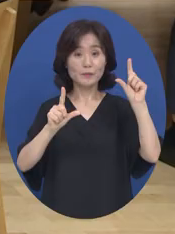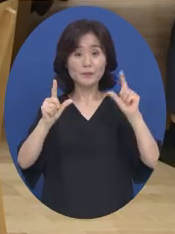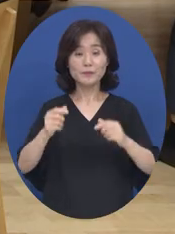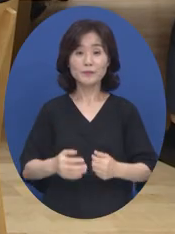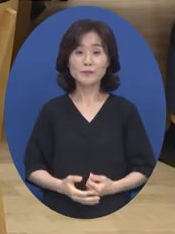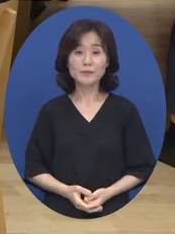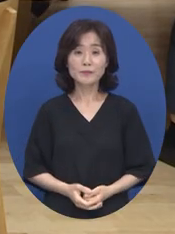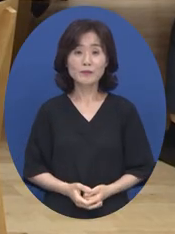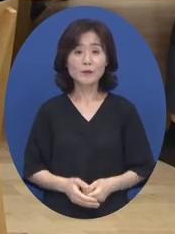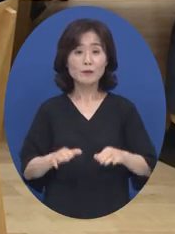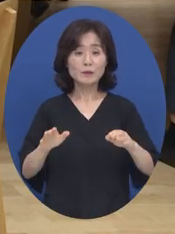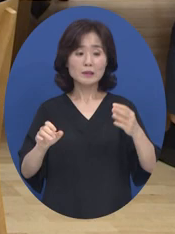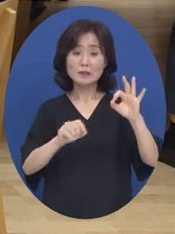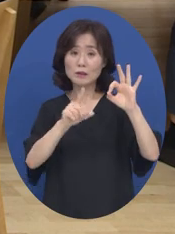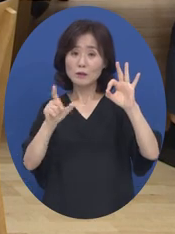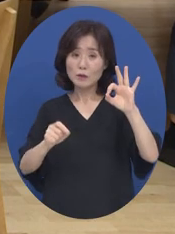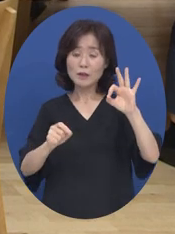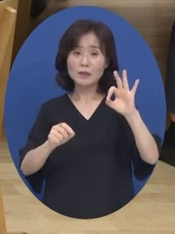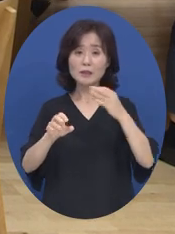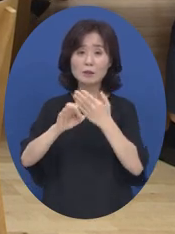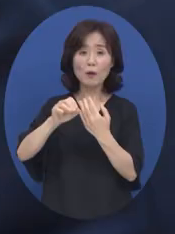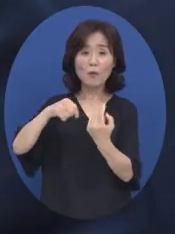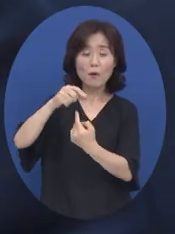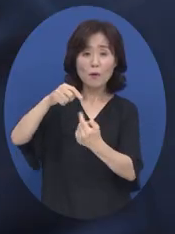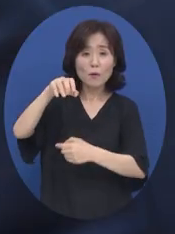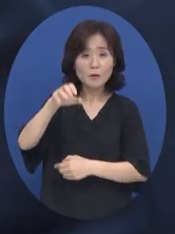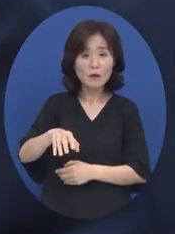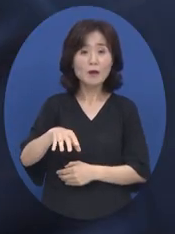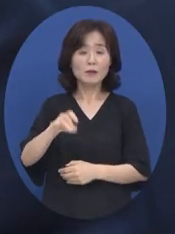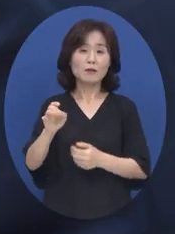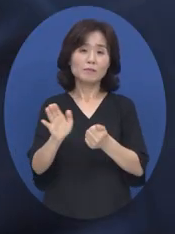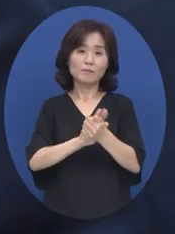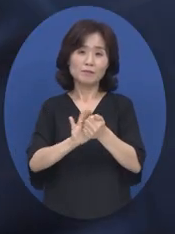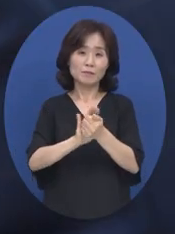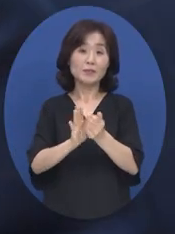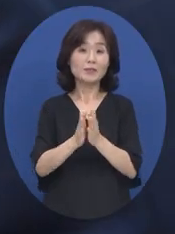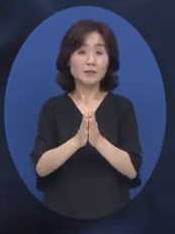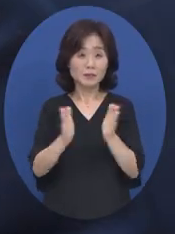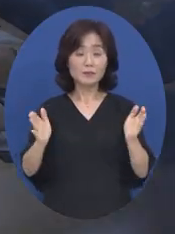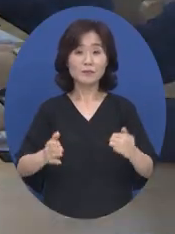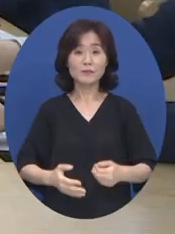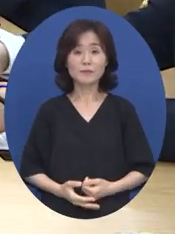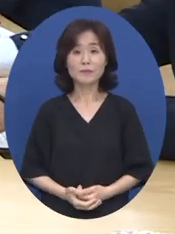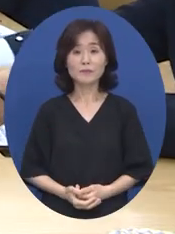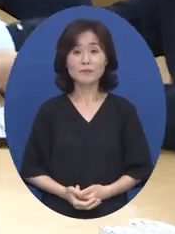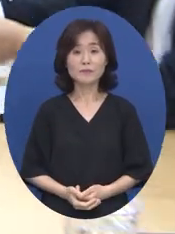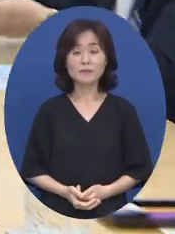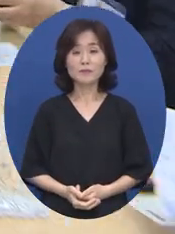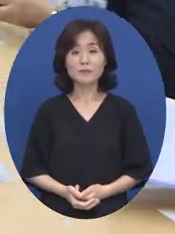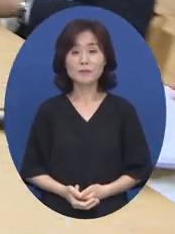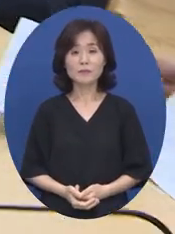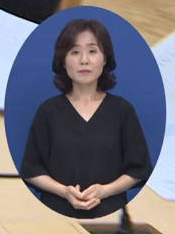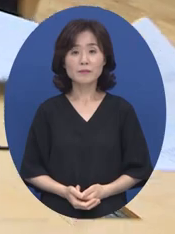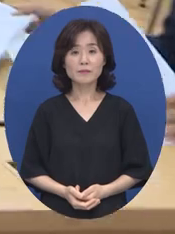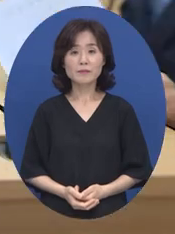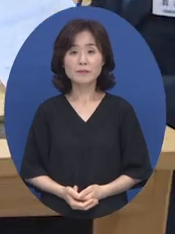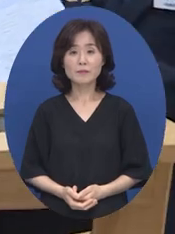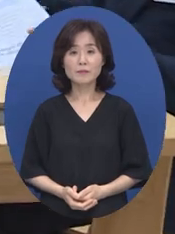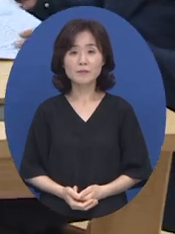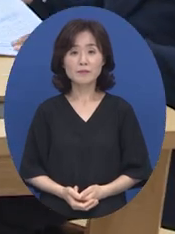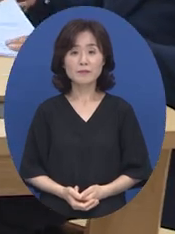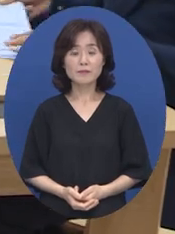모습입니다. 오는 10월엔 시범 지역에서 먼저 서비스될 전망입니다. 경기지TV 최지연입니다.